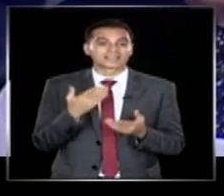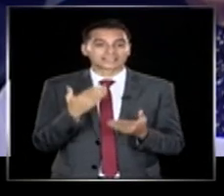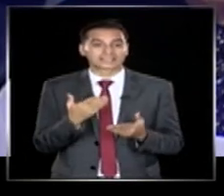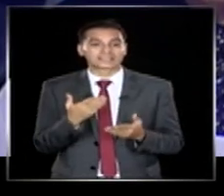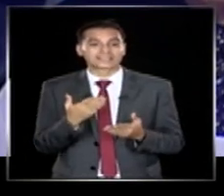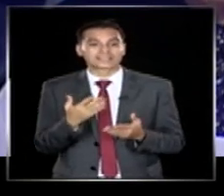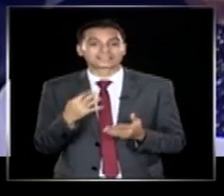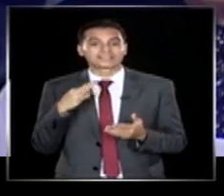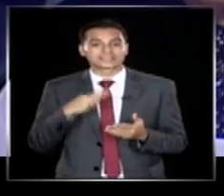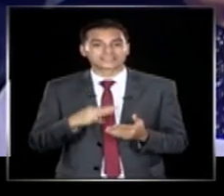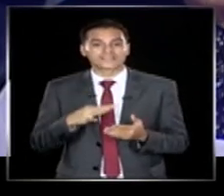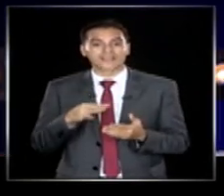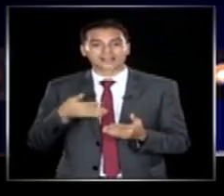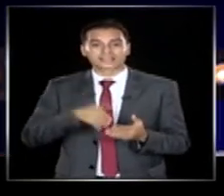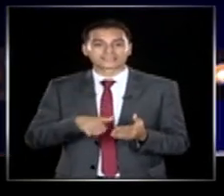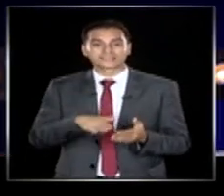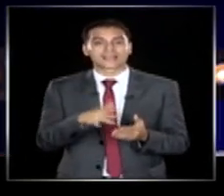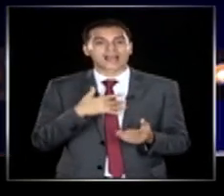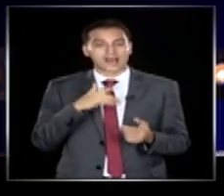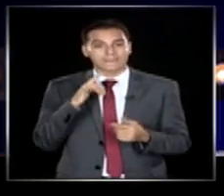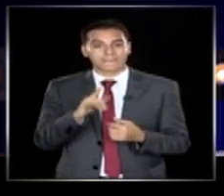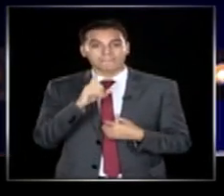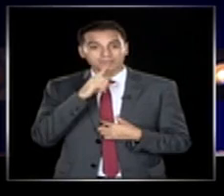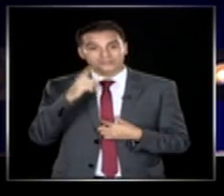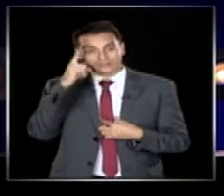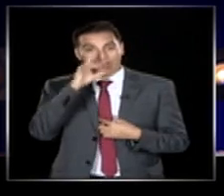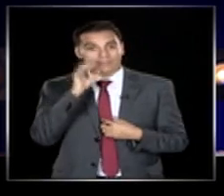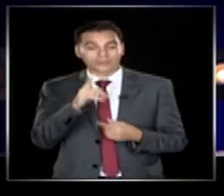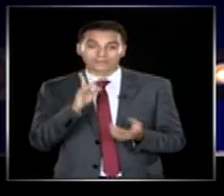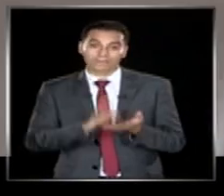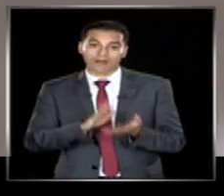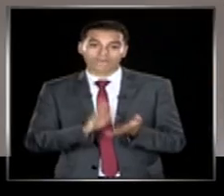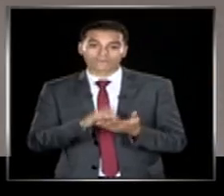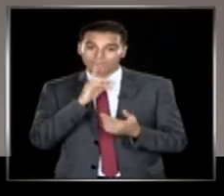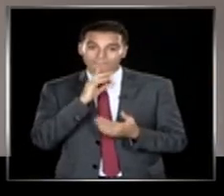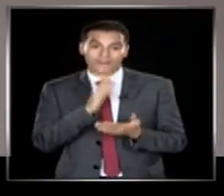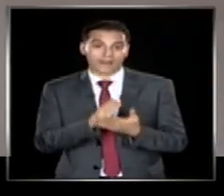السكي انا بحبه. هي رياضة حلوة جدا بس صعبة جدا، برافو عليك.